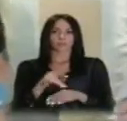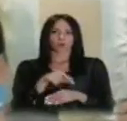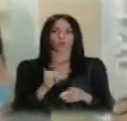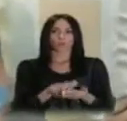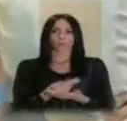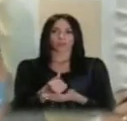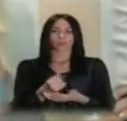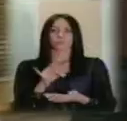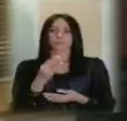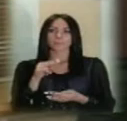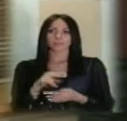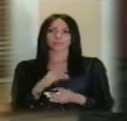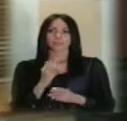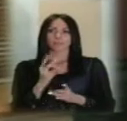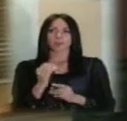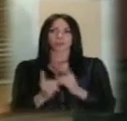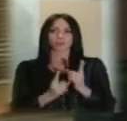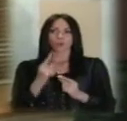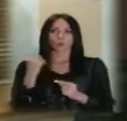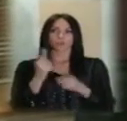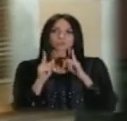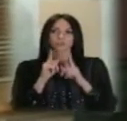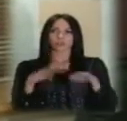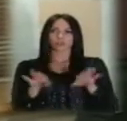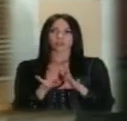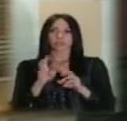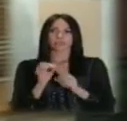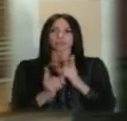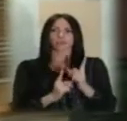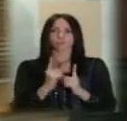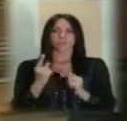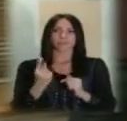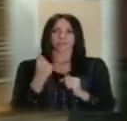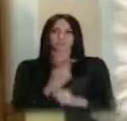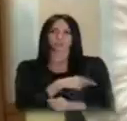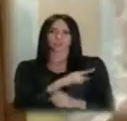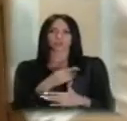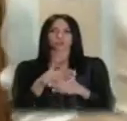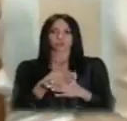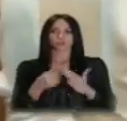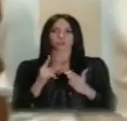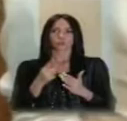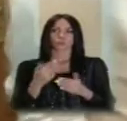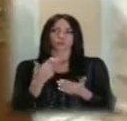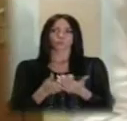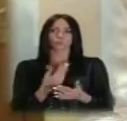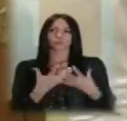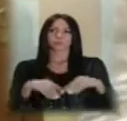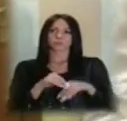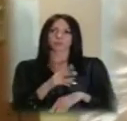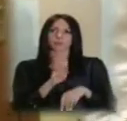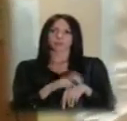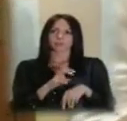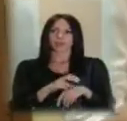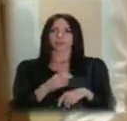медичних закладів обласної ради схожий на реформу первинної медичної допомоги, тобто сімейних лікарів, терапевтів та педіатрів, говорить